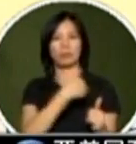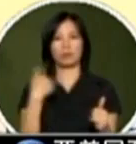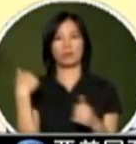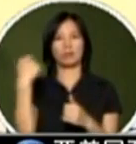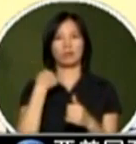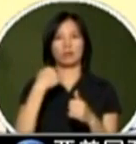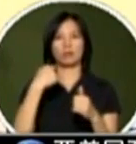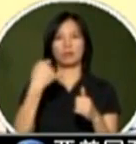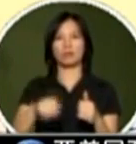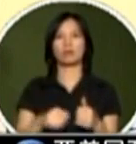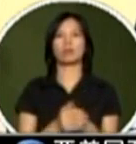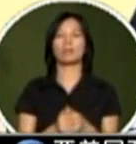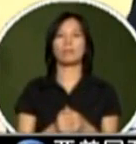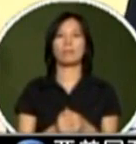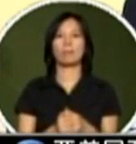越差，